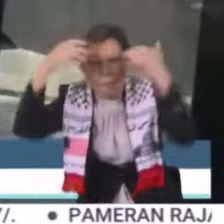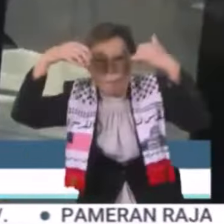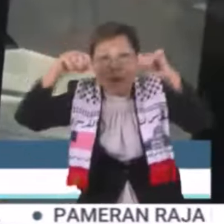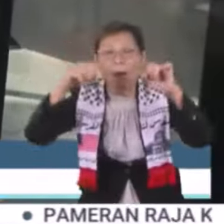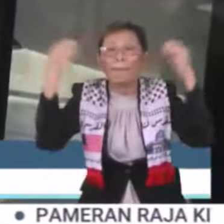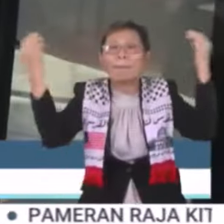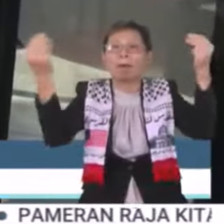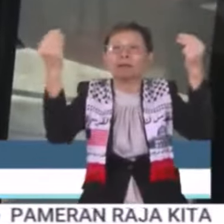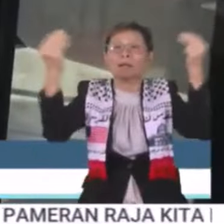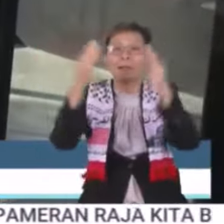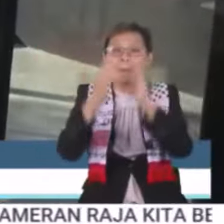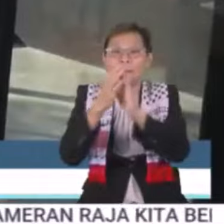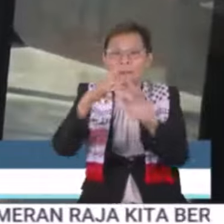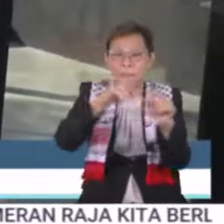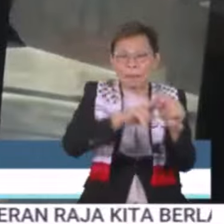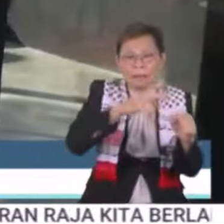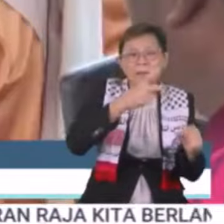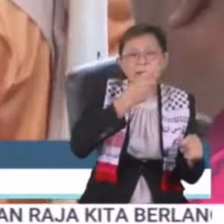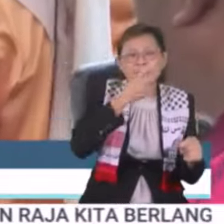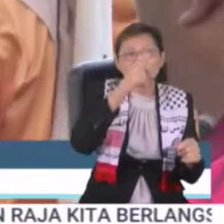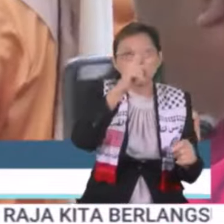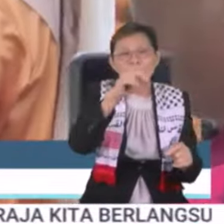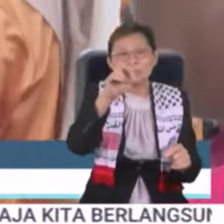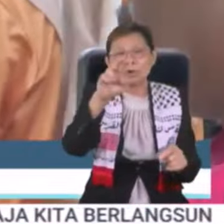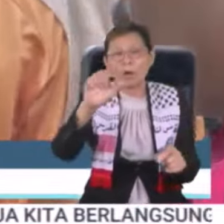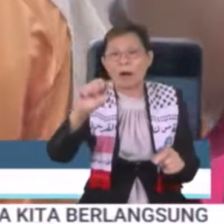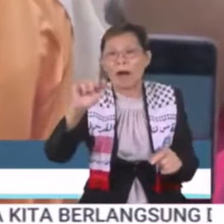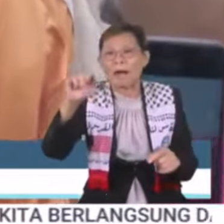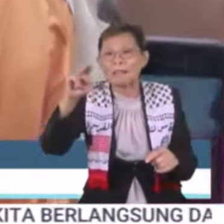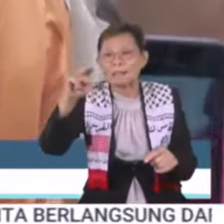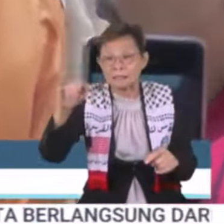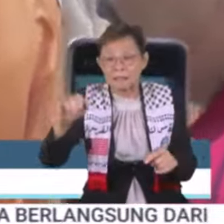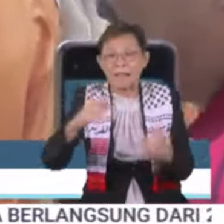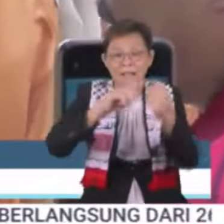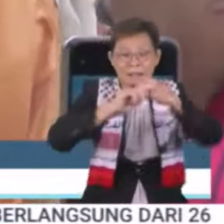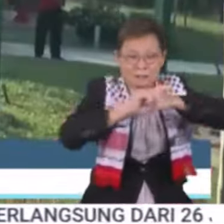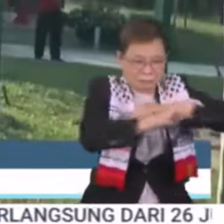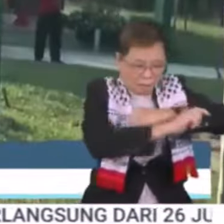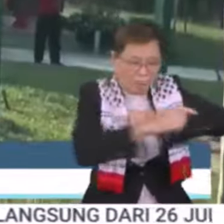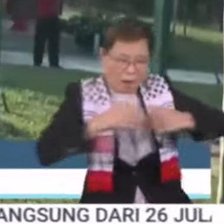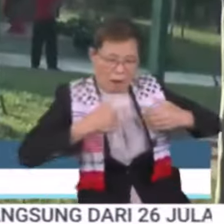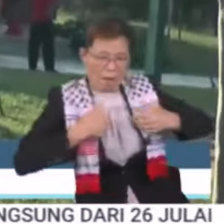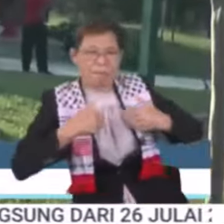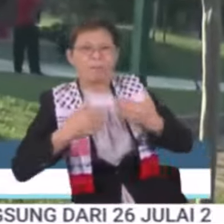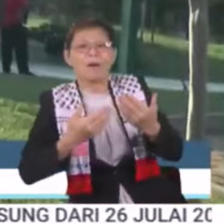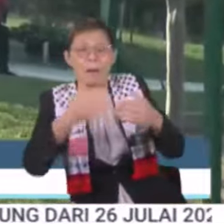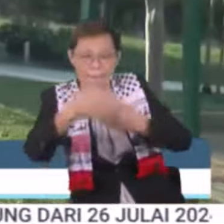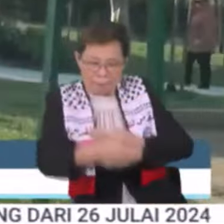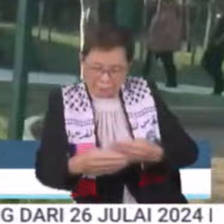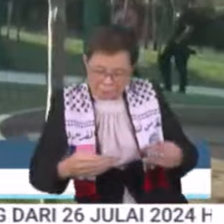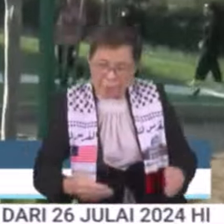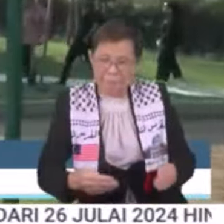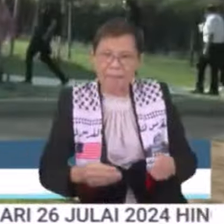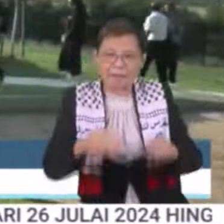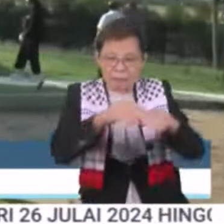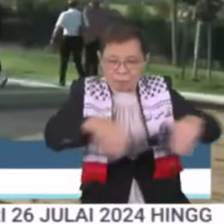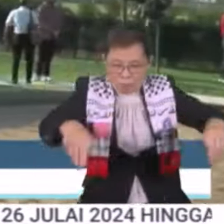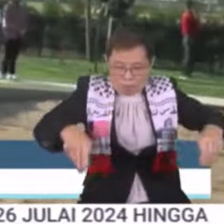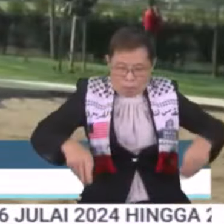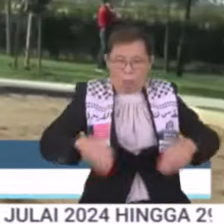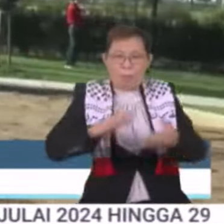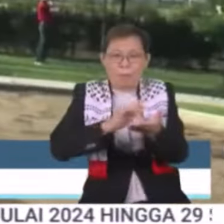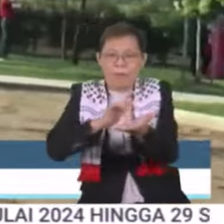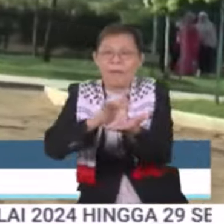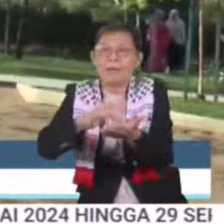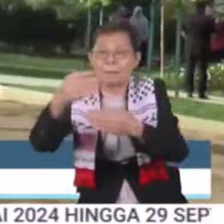di-Pertua Majlis Perbandaran Klang, Datin Nuraini Roslan, taman berkenaan dilengkapi dengan kemudahan bilik isolasi,